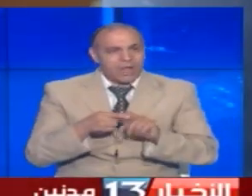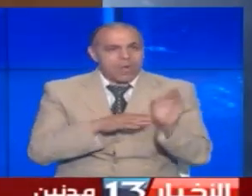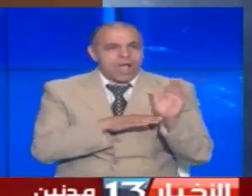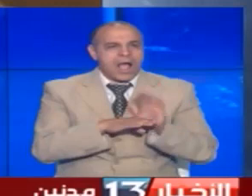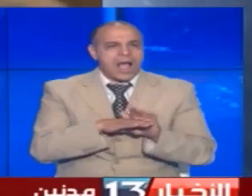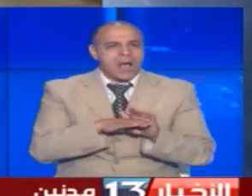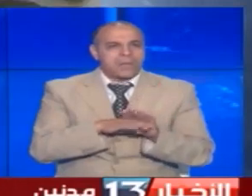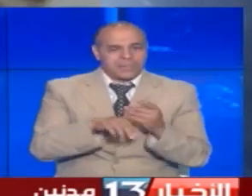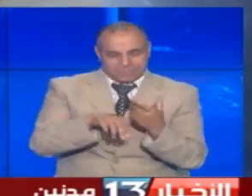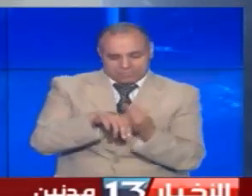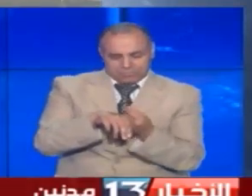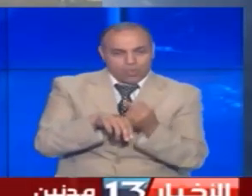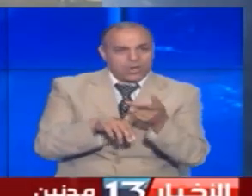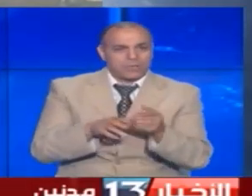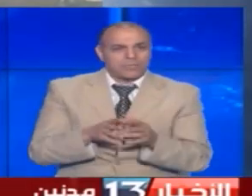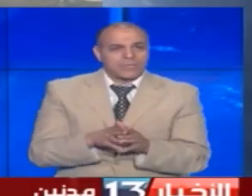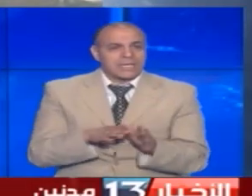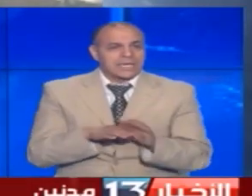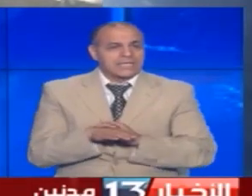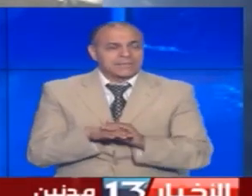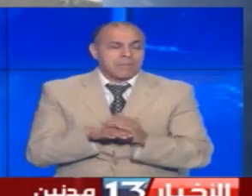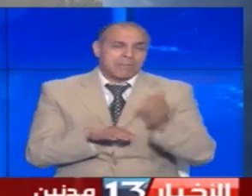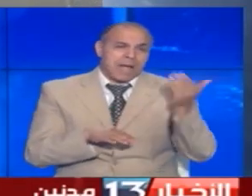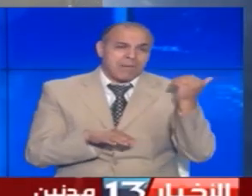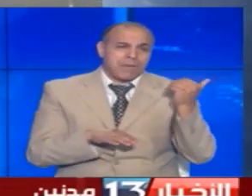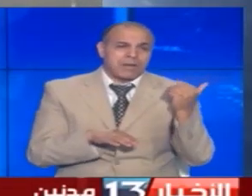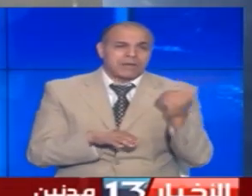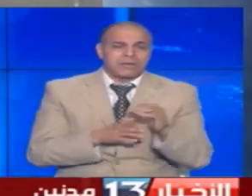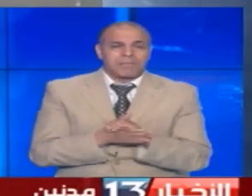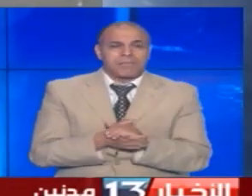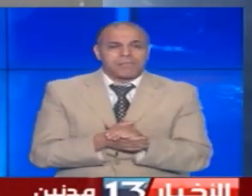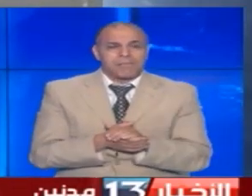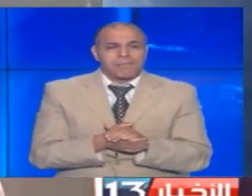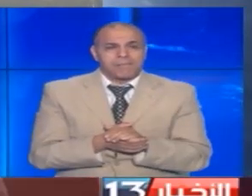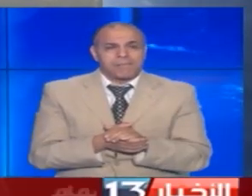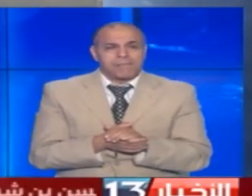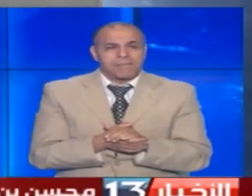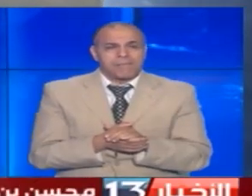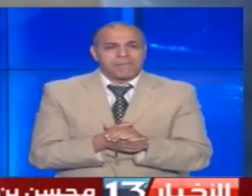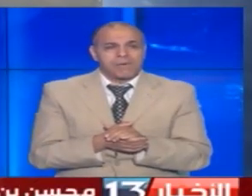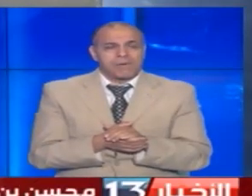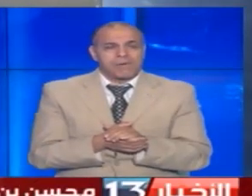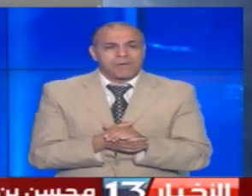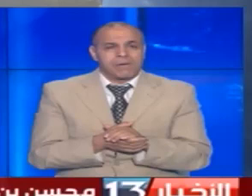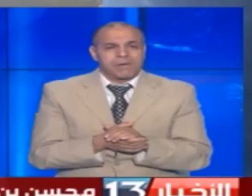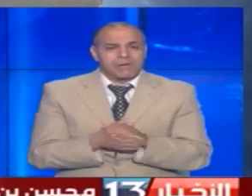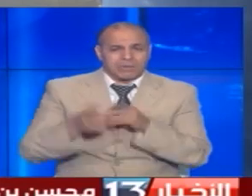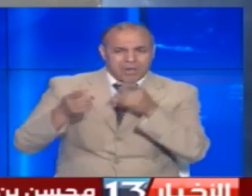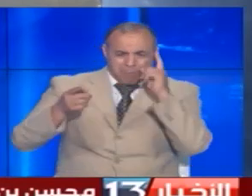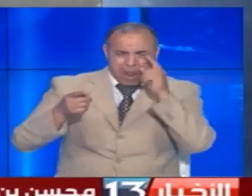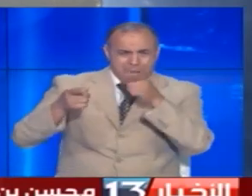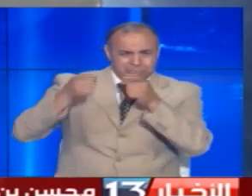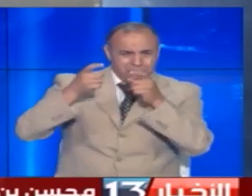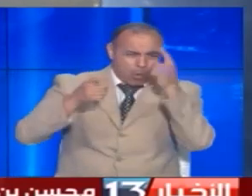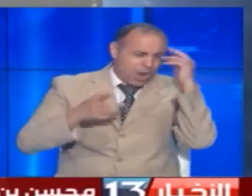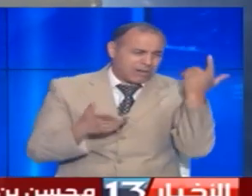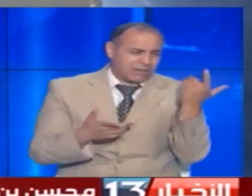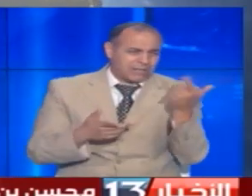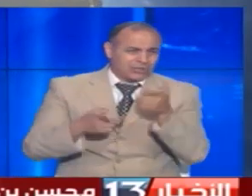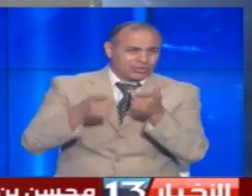التلقيح الاصطناعي الاسباب الرئيس هو اه استحواذ ال ال الانسان على مع ال ال الاخبار والحيره وسبعه